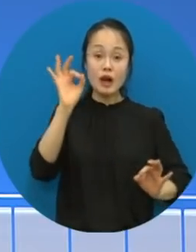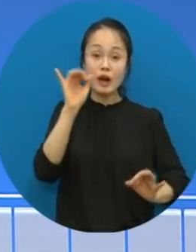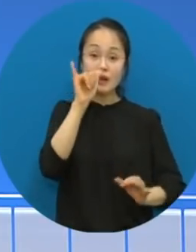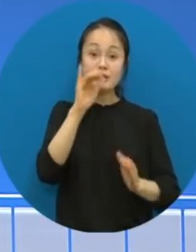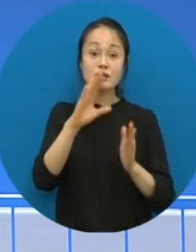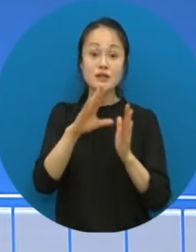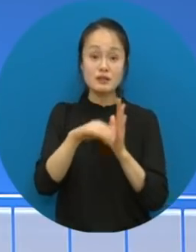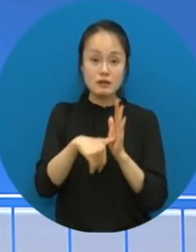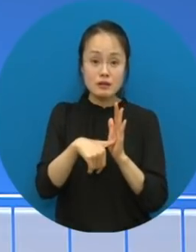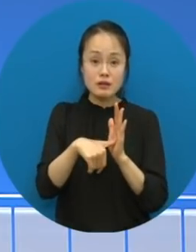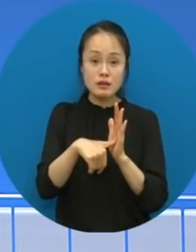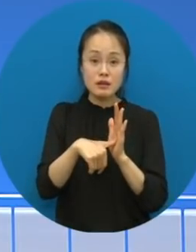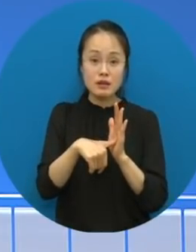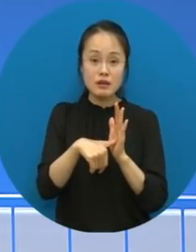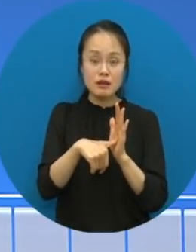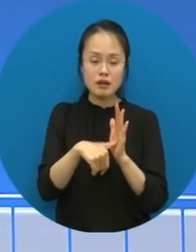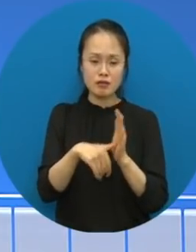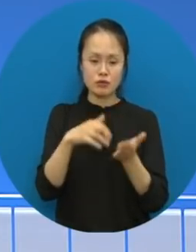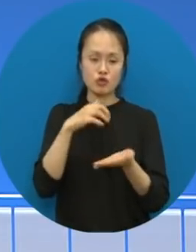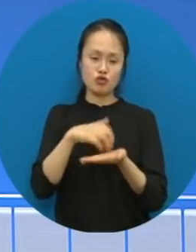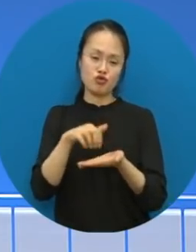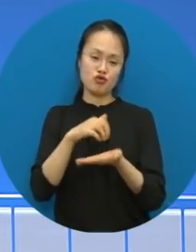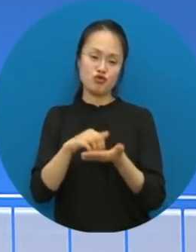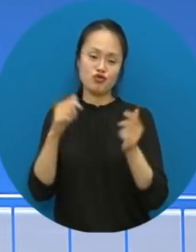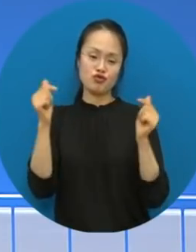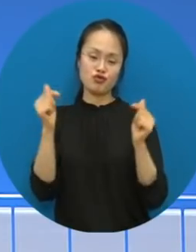우리는 자꾸 줄어드는 우리를 발견했습니다.